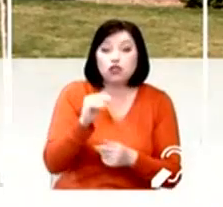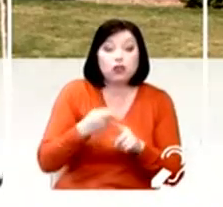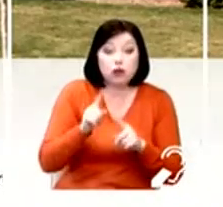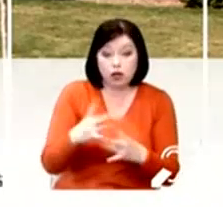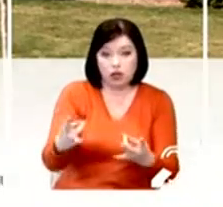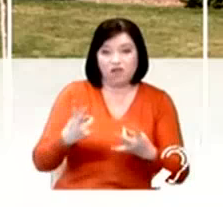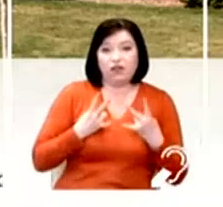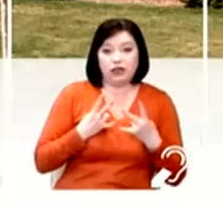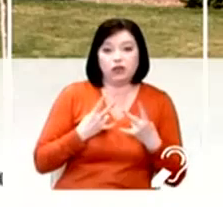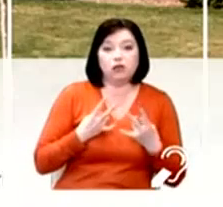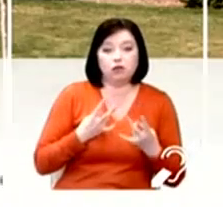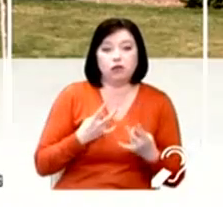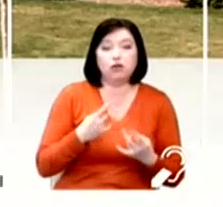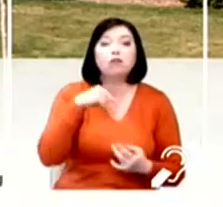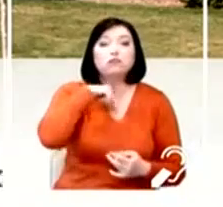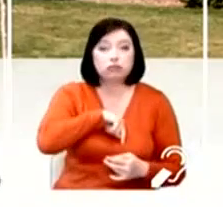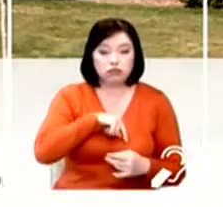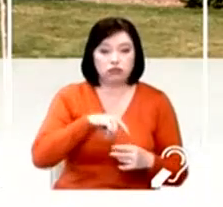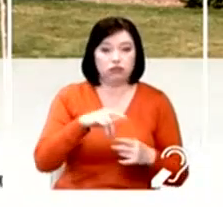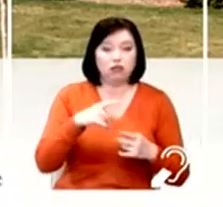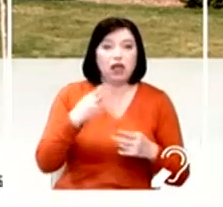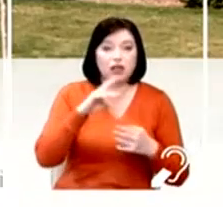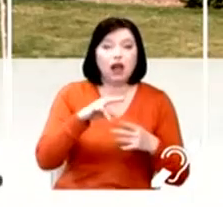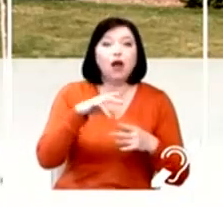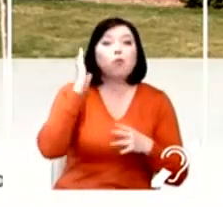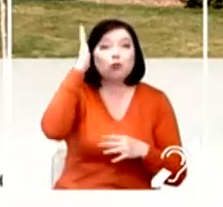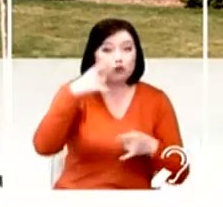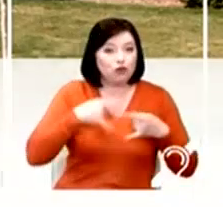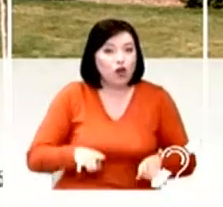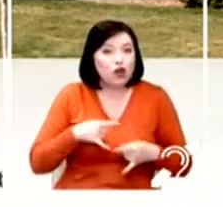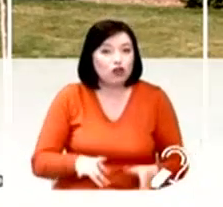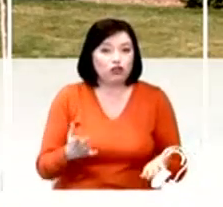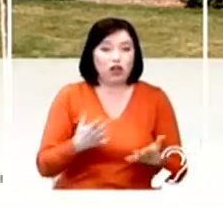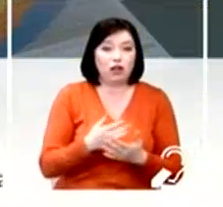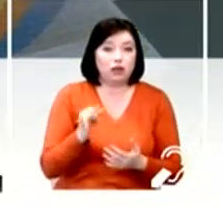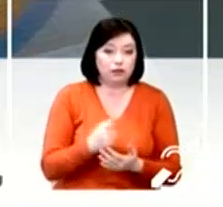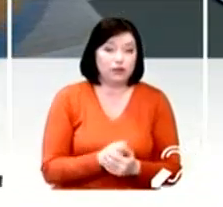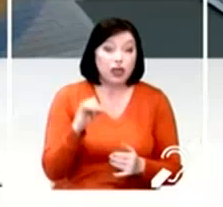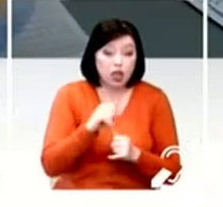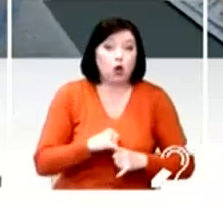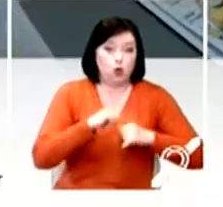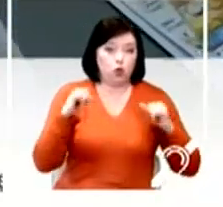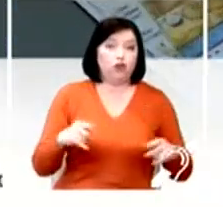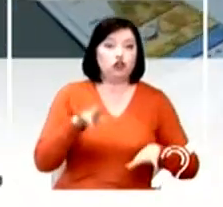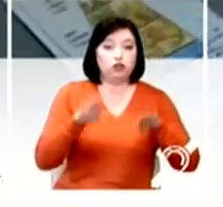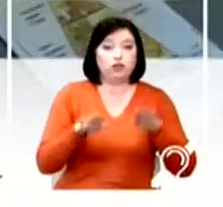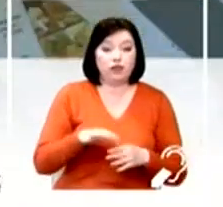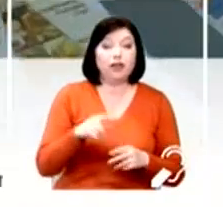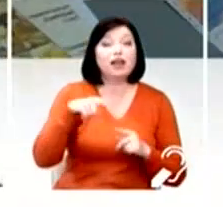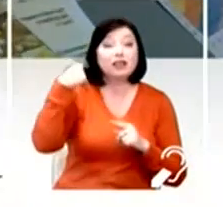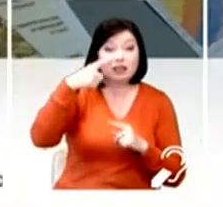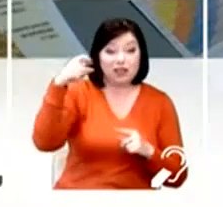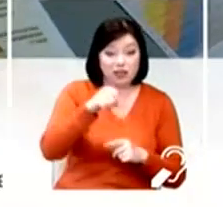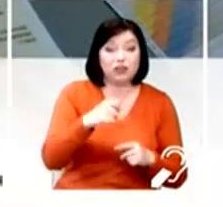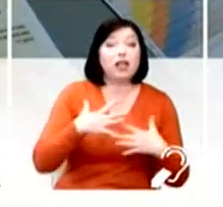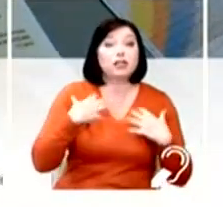asupra proprietății de reproducere, funcție de reproducere și creșterea în greutate. La începutul săptămânii, Asociația